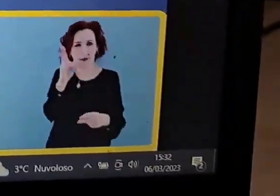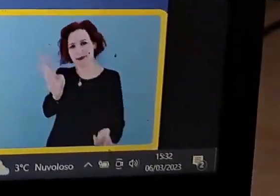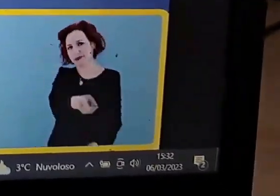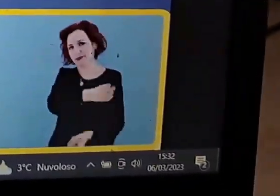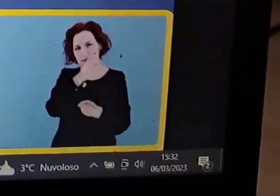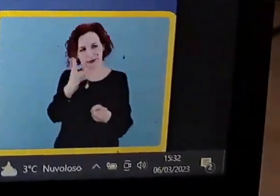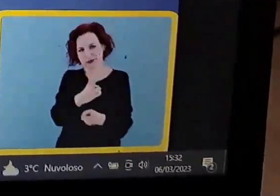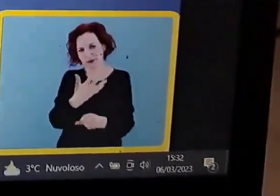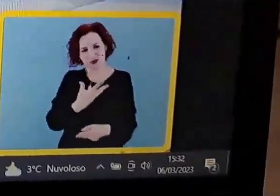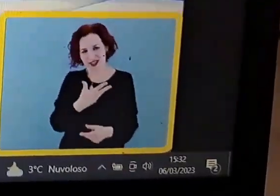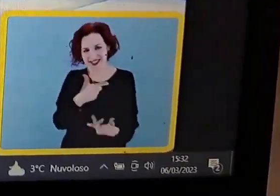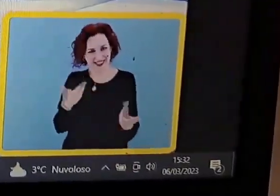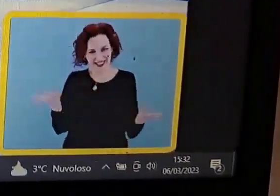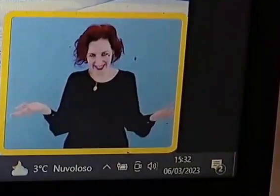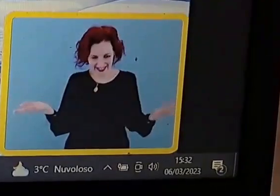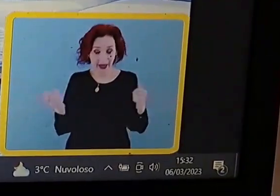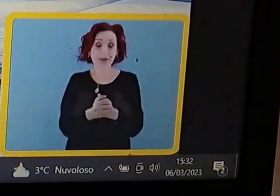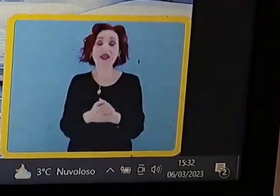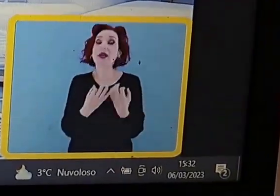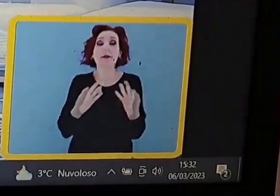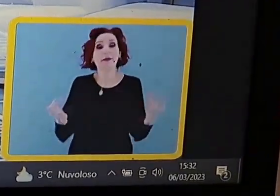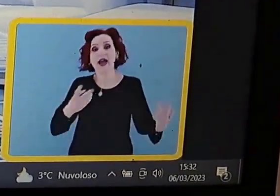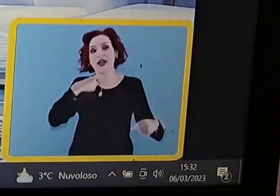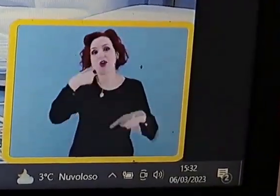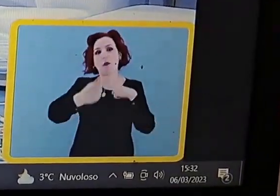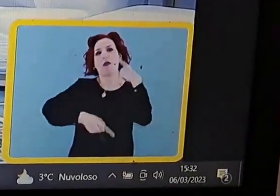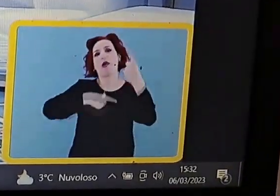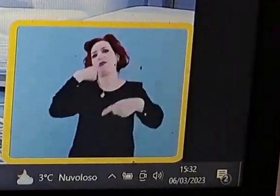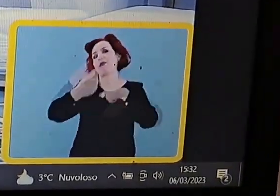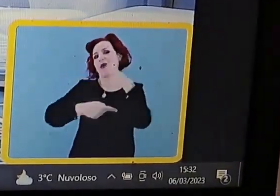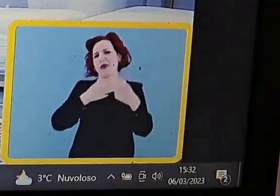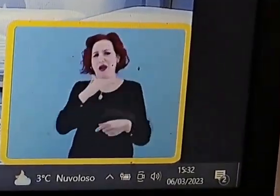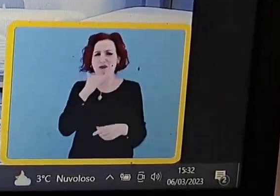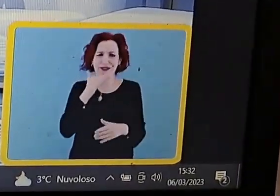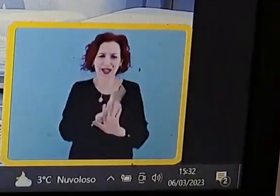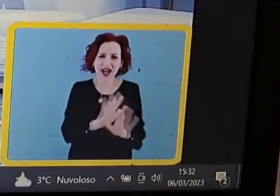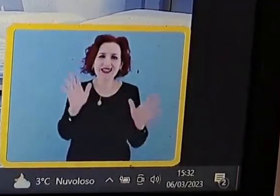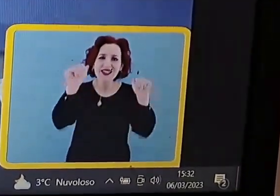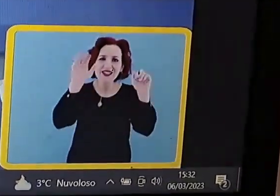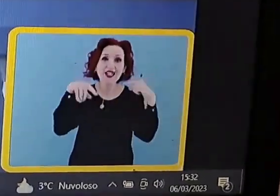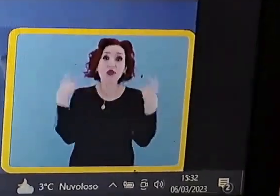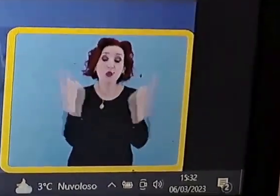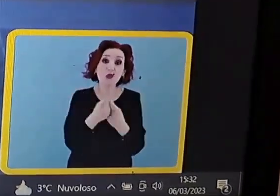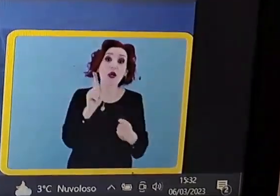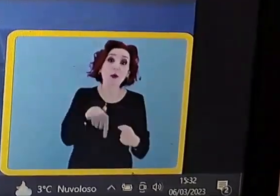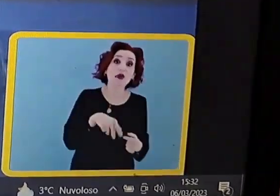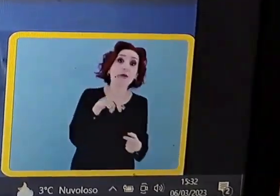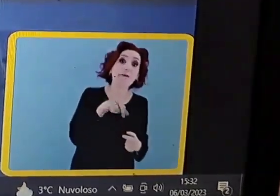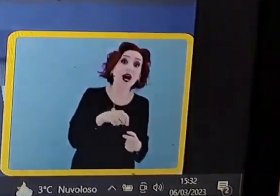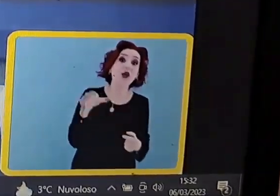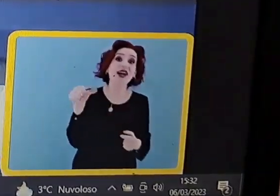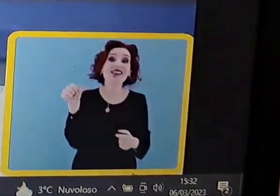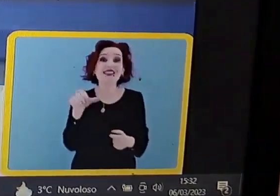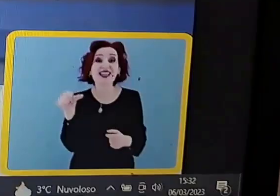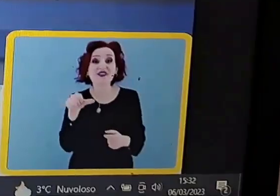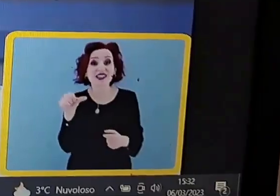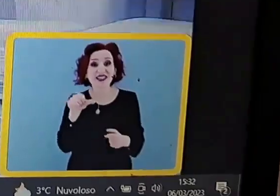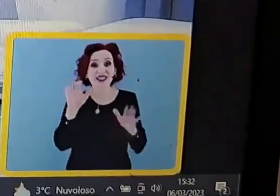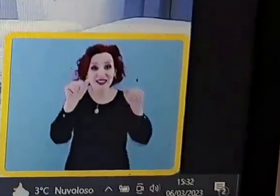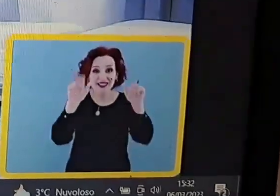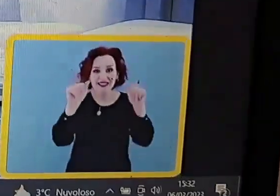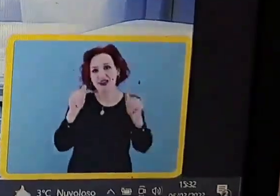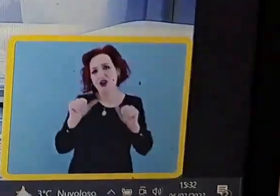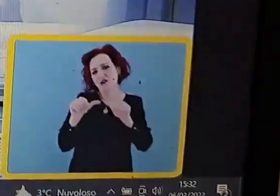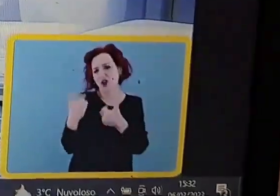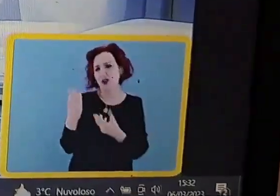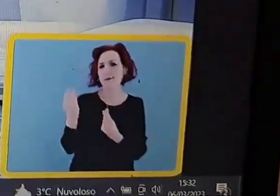potrebbe risanare il problema. Bene, ho come dire sproloquiato abbastanza, saluto tutti, saluto pure Paola Severini qui